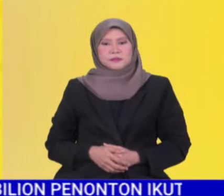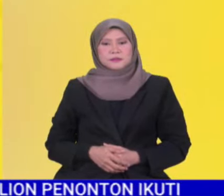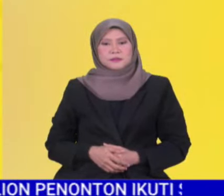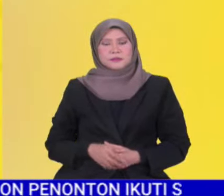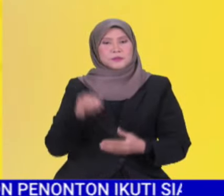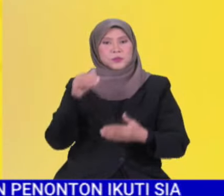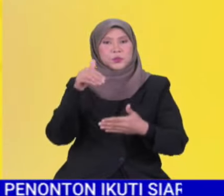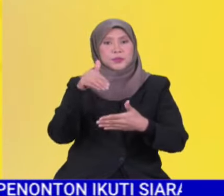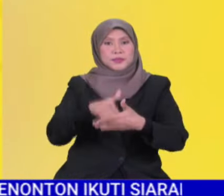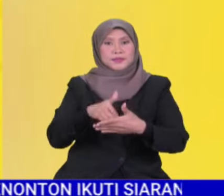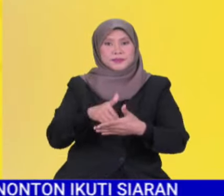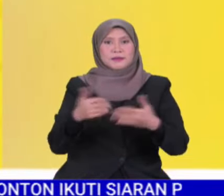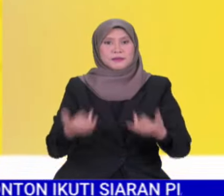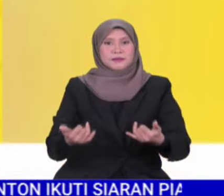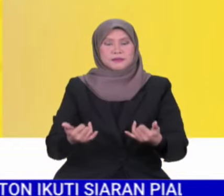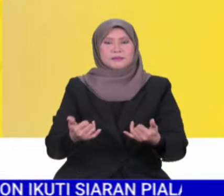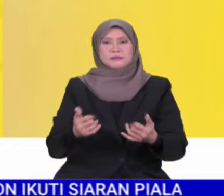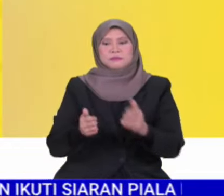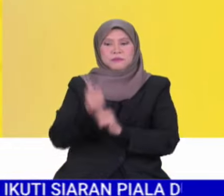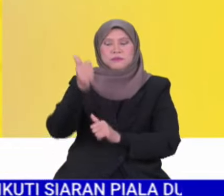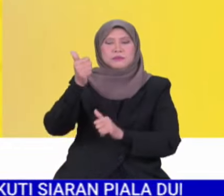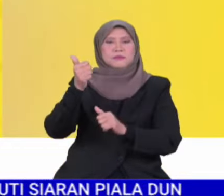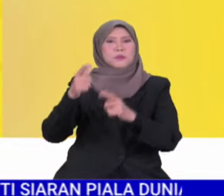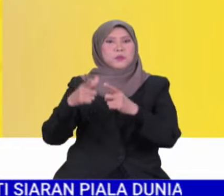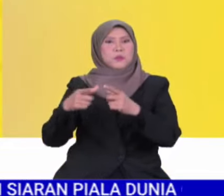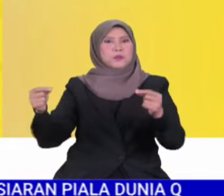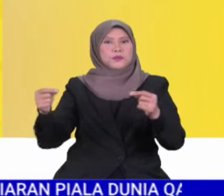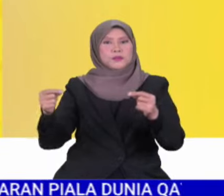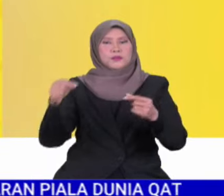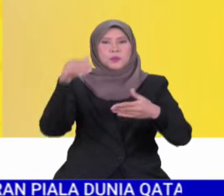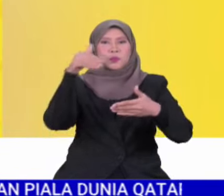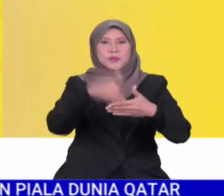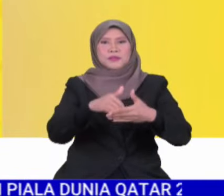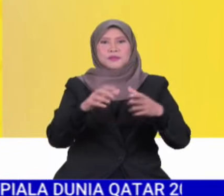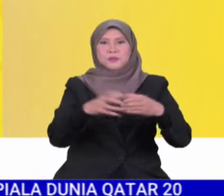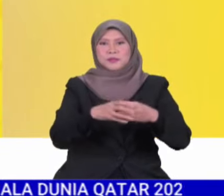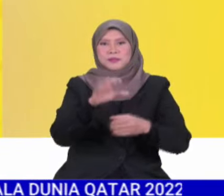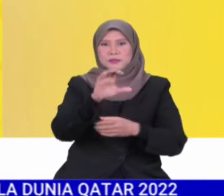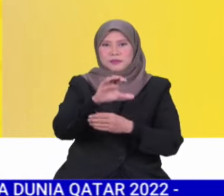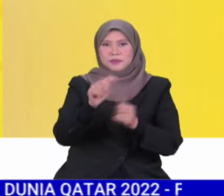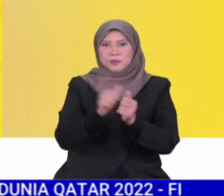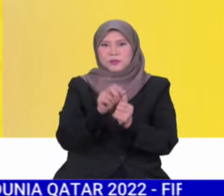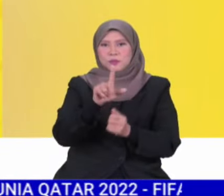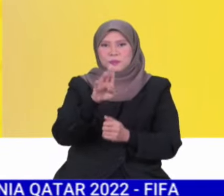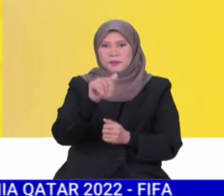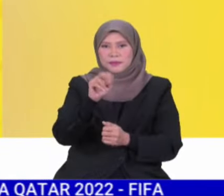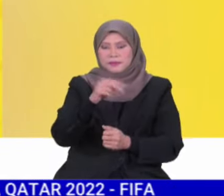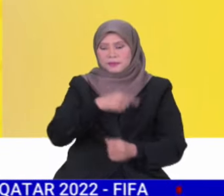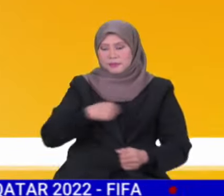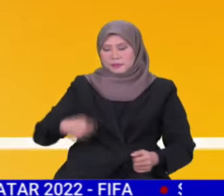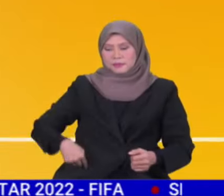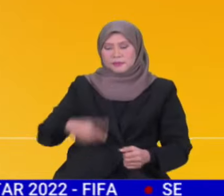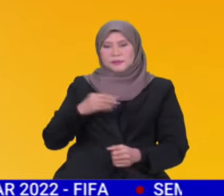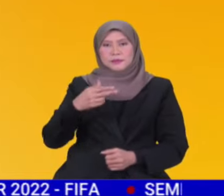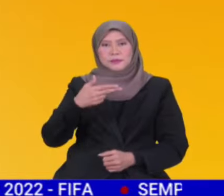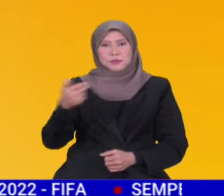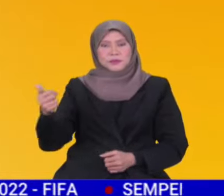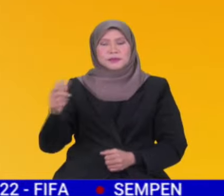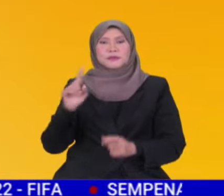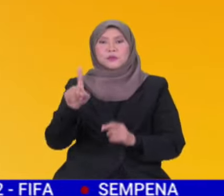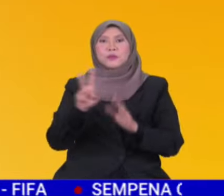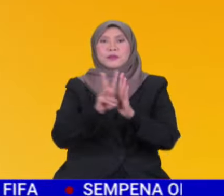Undian yang berlangsung hari ini turut menyaksikan juara bertahan Jepun diundi dalam kumpulan C bersama Lebanon, China dan Indonesia. Satu